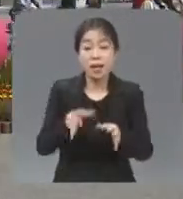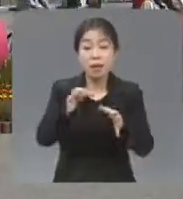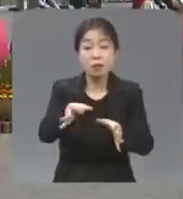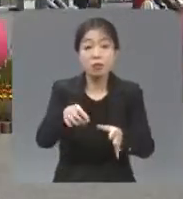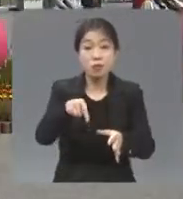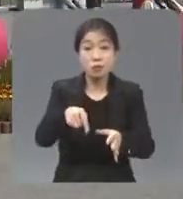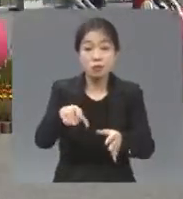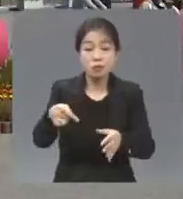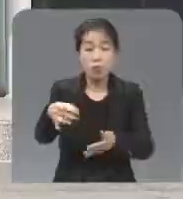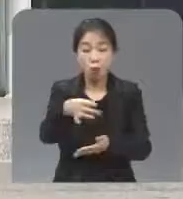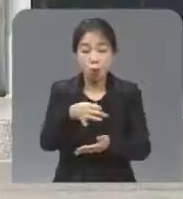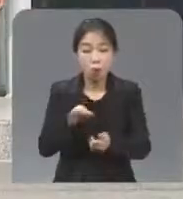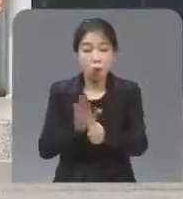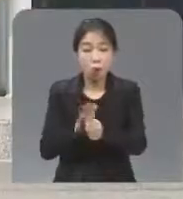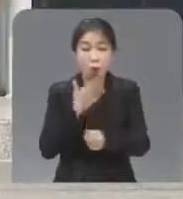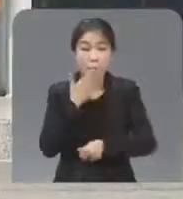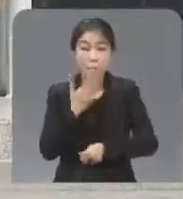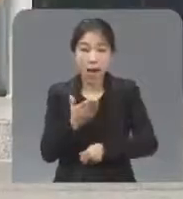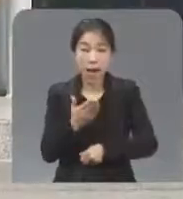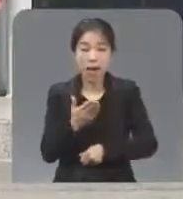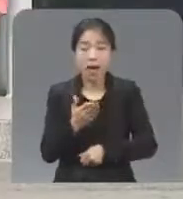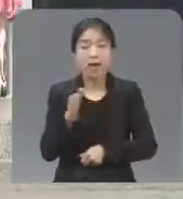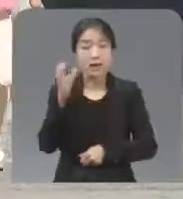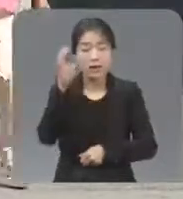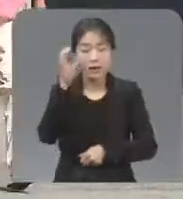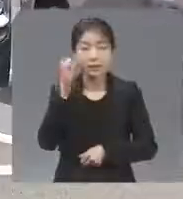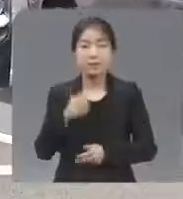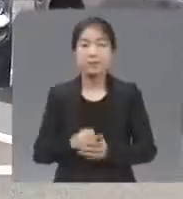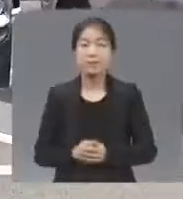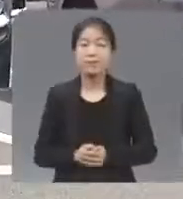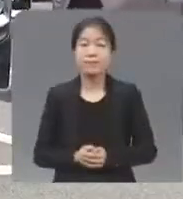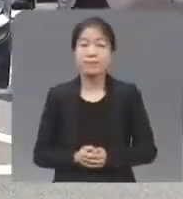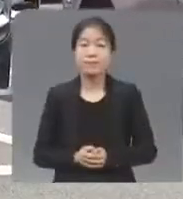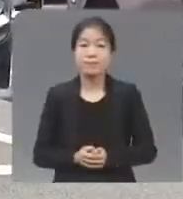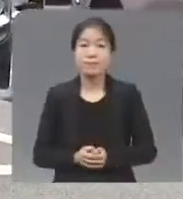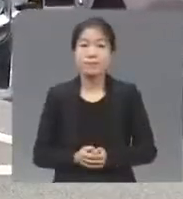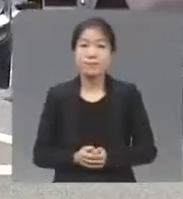살리는 마중물이 될지 주목됩니다. KBS 뉴스 이성각입니다.